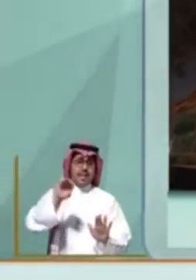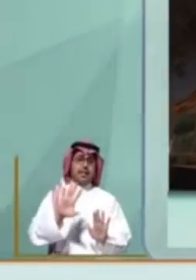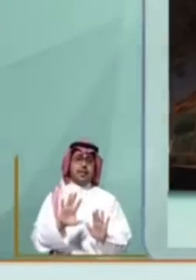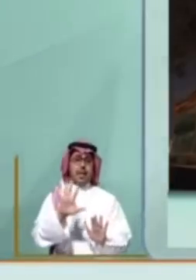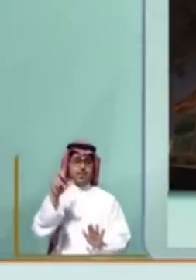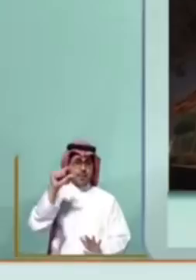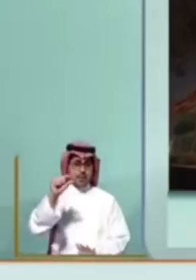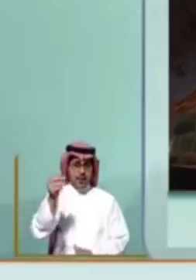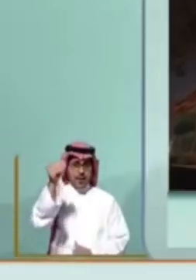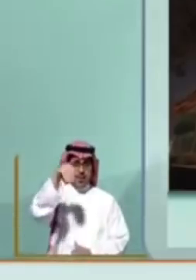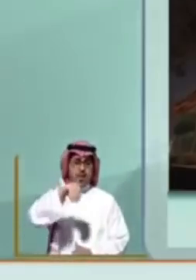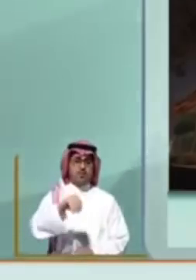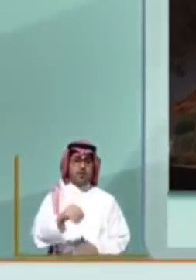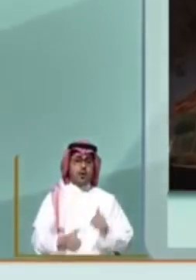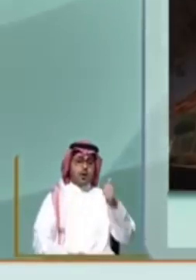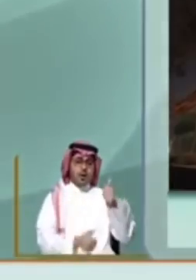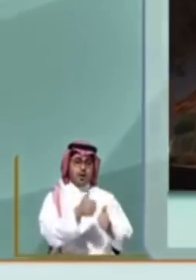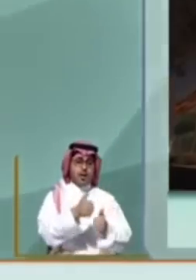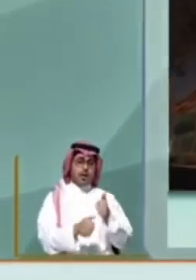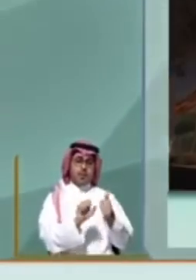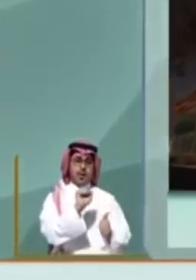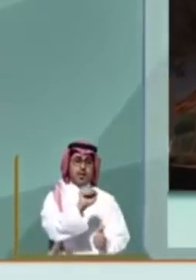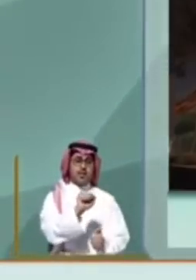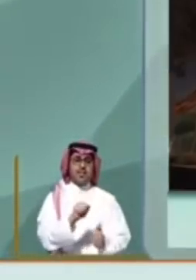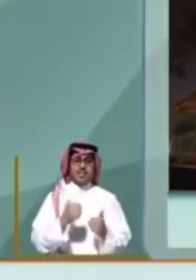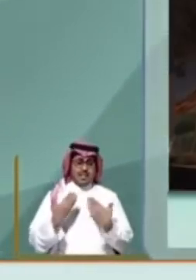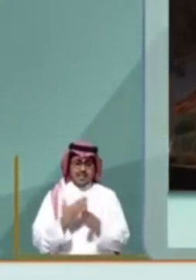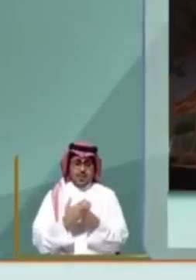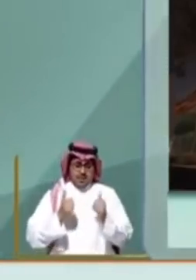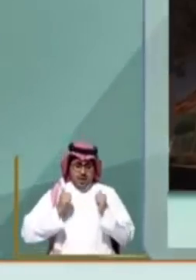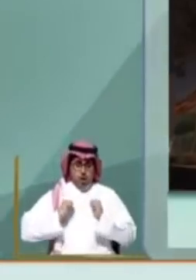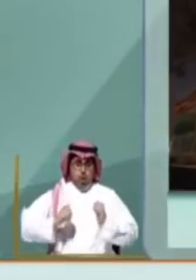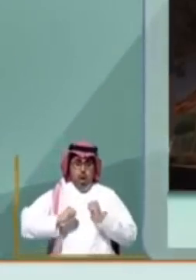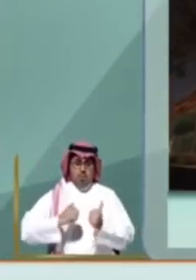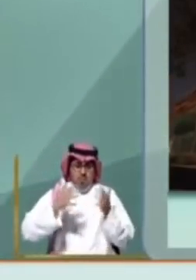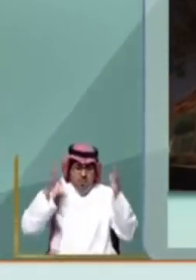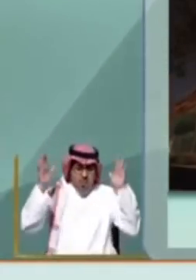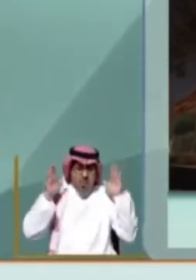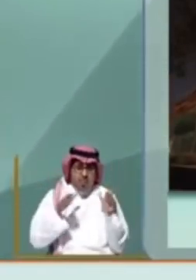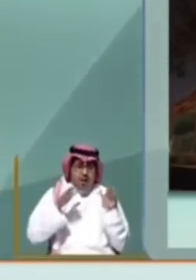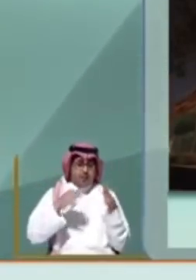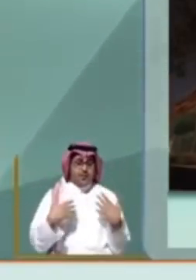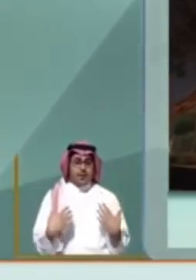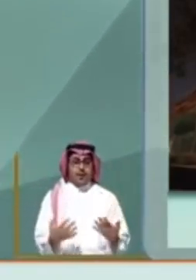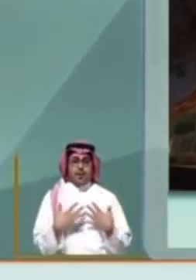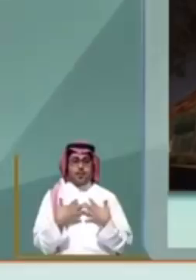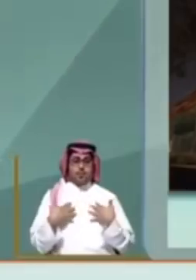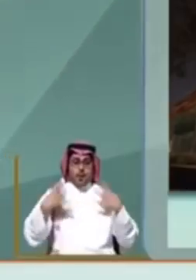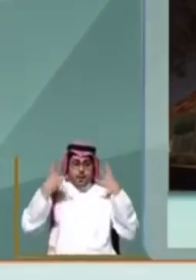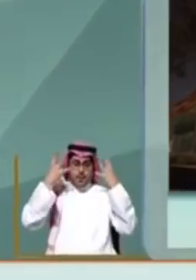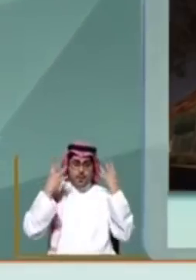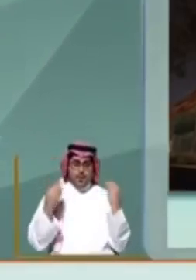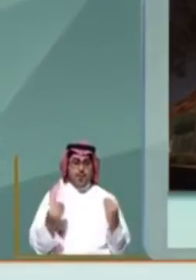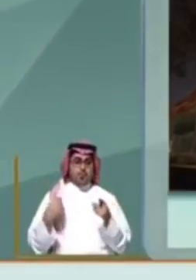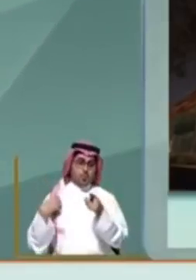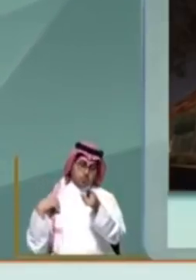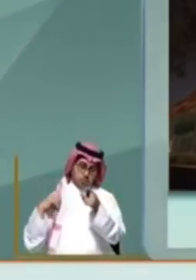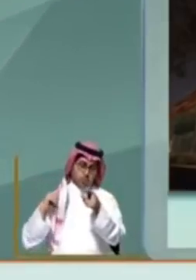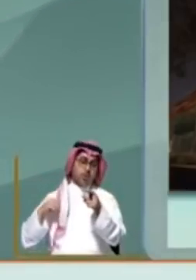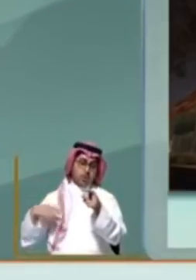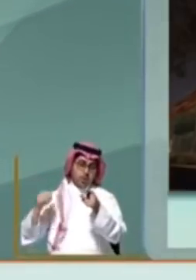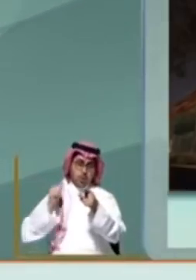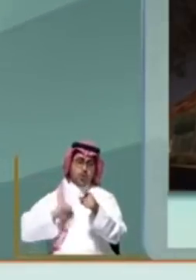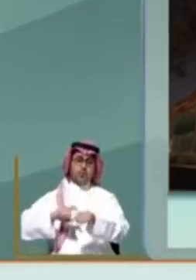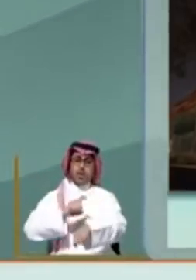بواقع 5 دقائق لكل اختبار، بحيث الطالب لا يكون تحت ضغط الوقت، وإن شاء الله أن الوقت يكون كافي يعني بشكل